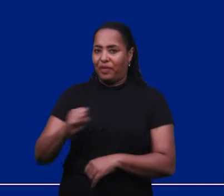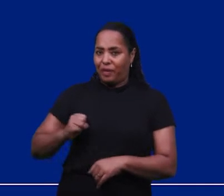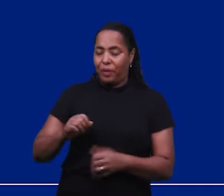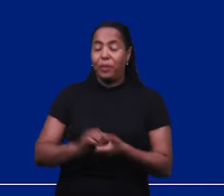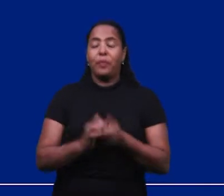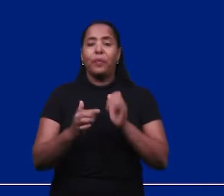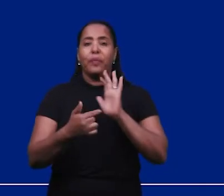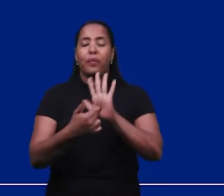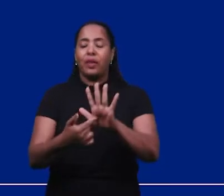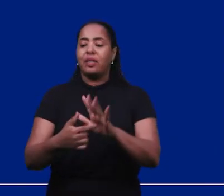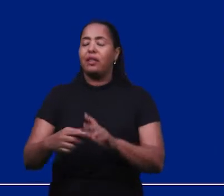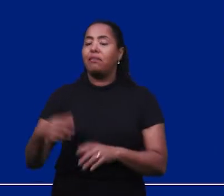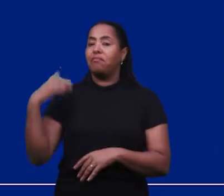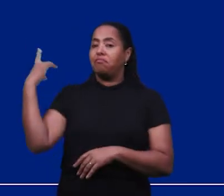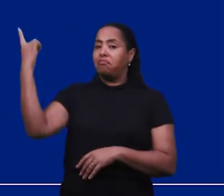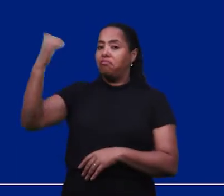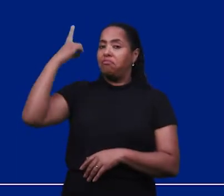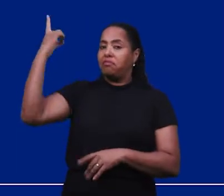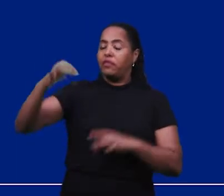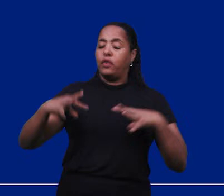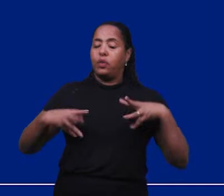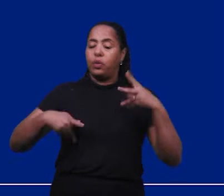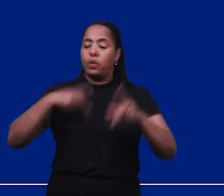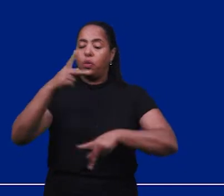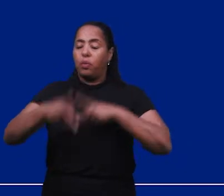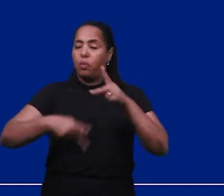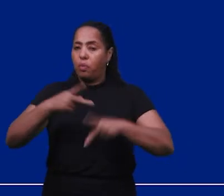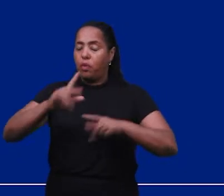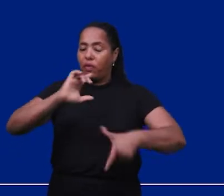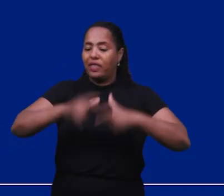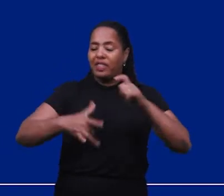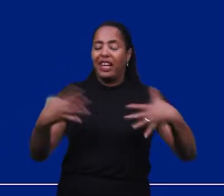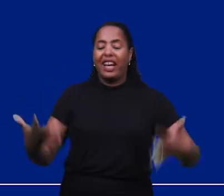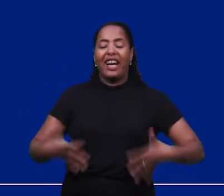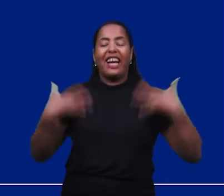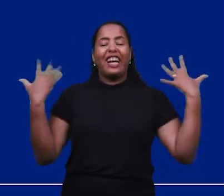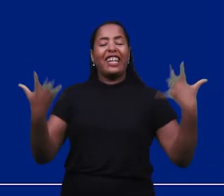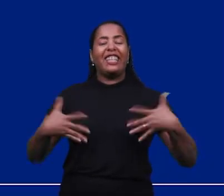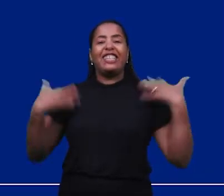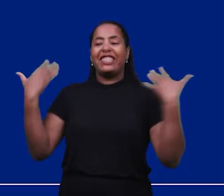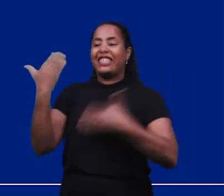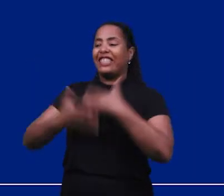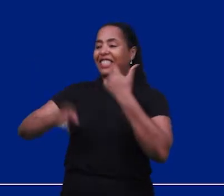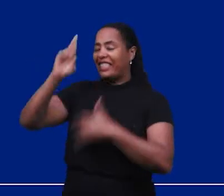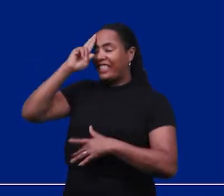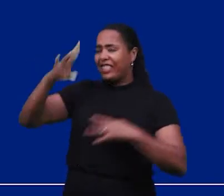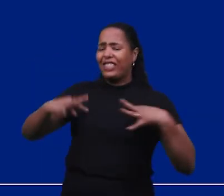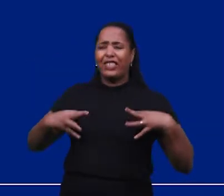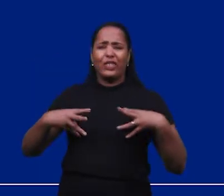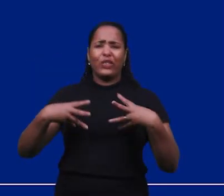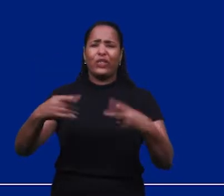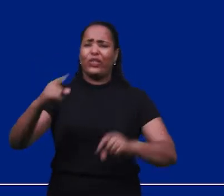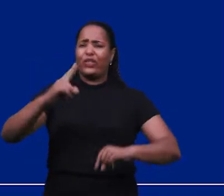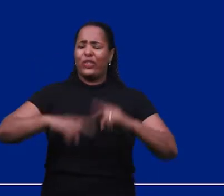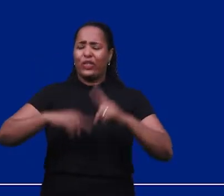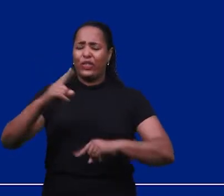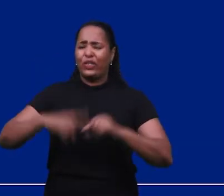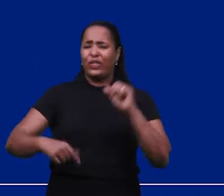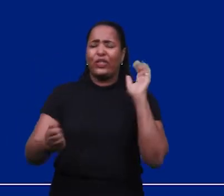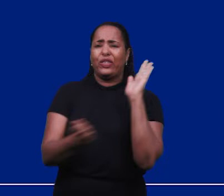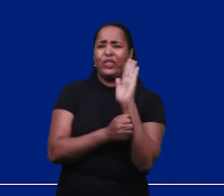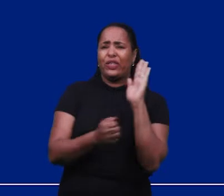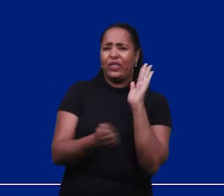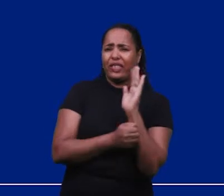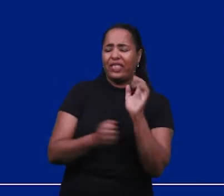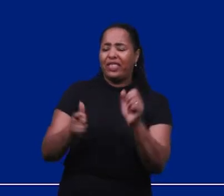dit et David et toute la maison d'Israël se sont réjouis devant le Seigneur avec toutes sortes d'instruments